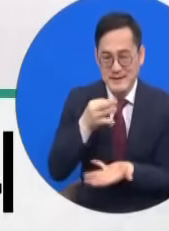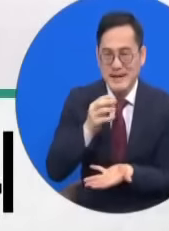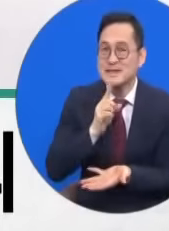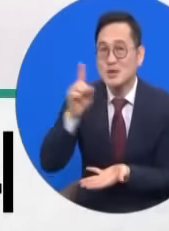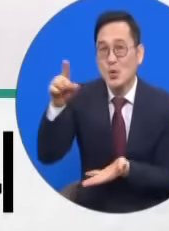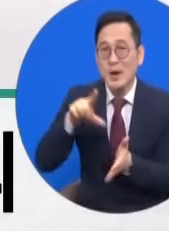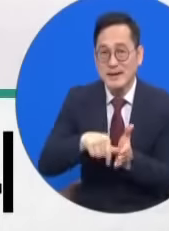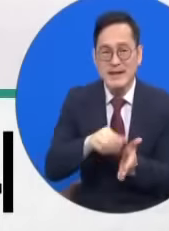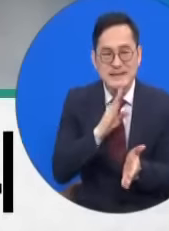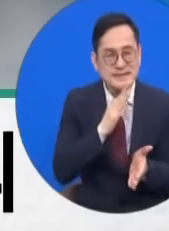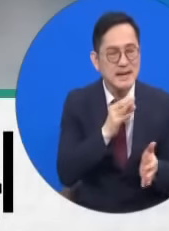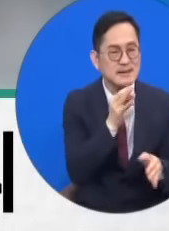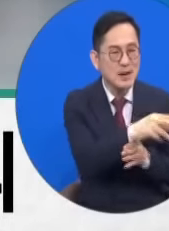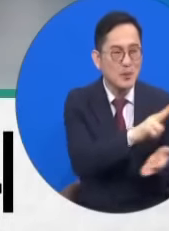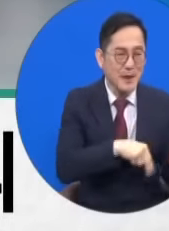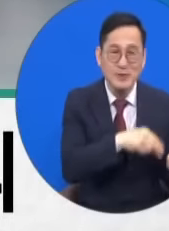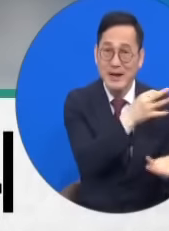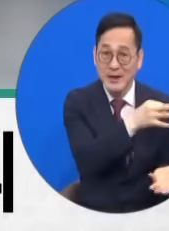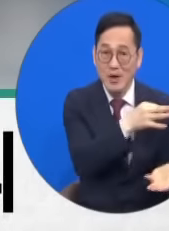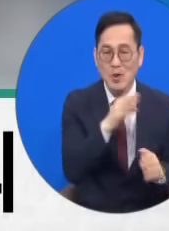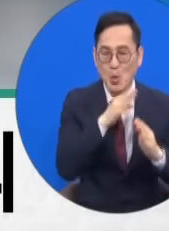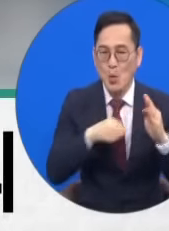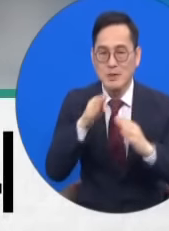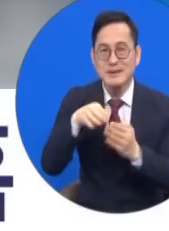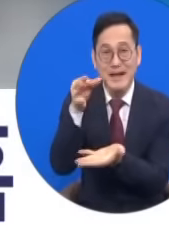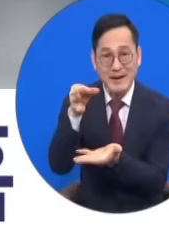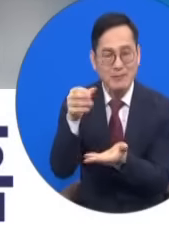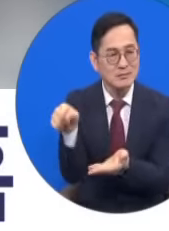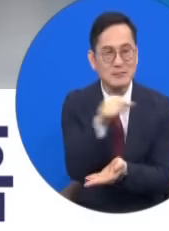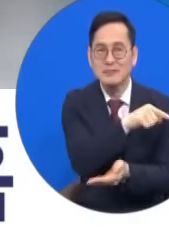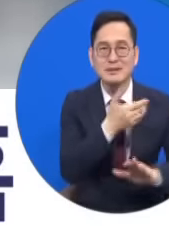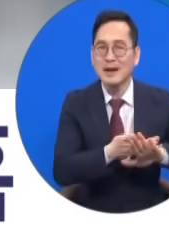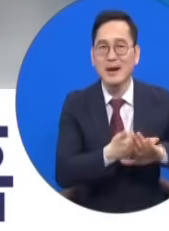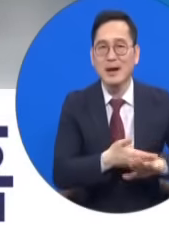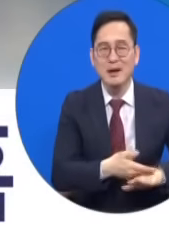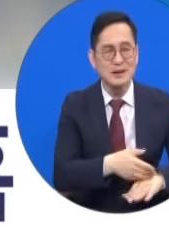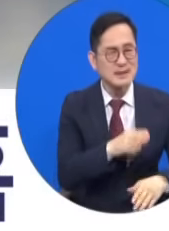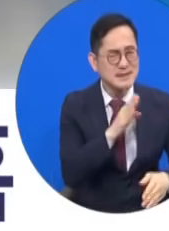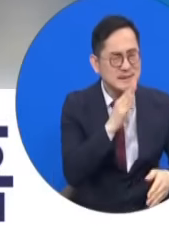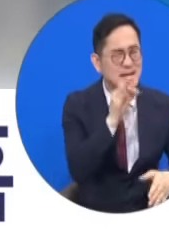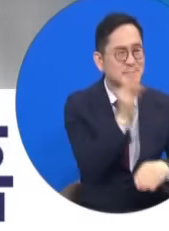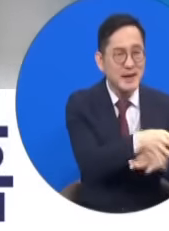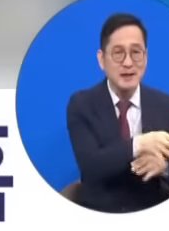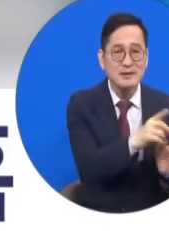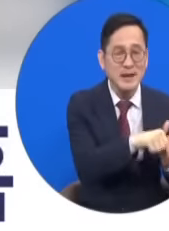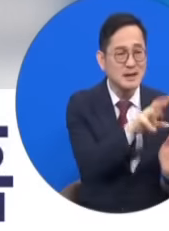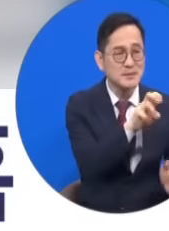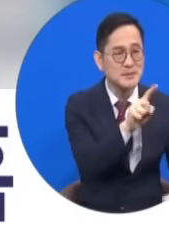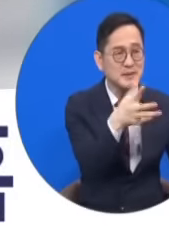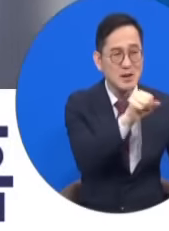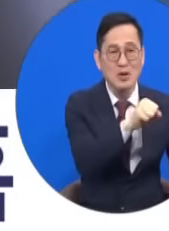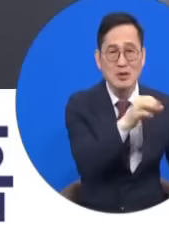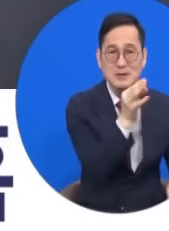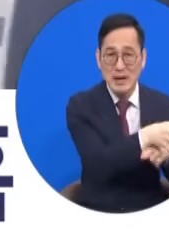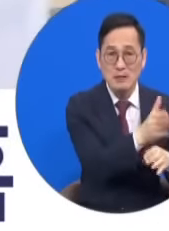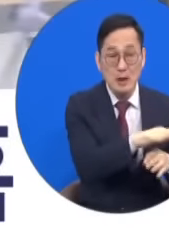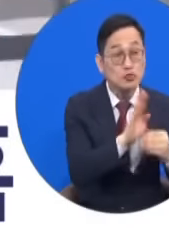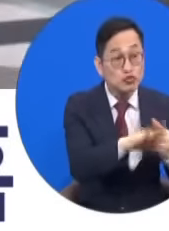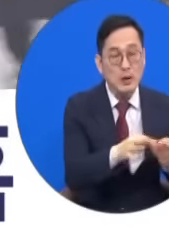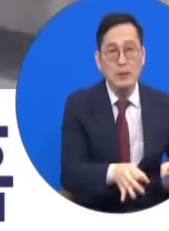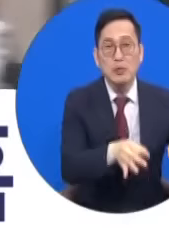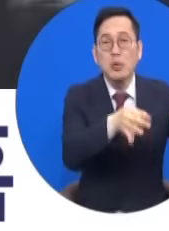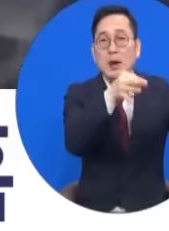이제 실거래가가 있고 공시가가 있거든요. 근데 실거래가도 본인이 한 31억 주고 샀단 말이에요. 근데 그 이후로 꽤 많이 올랐을